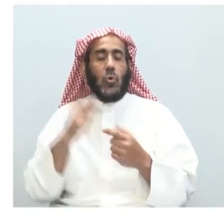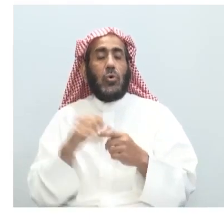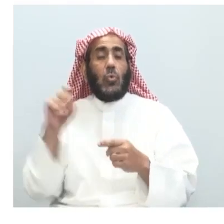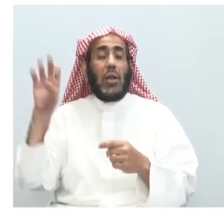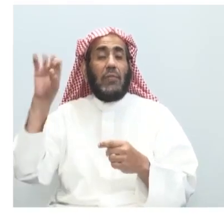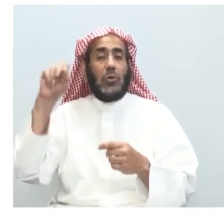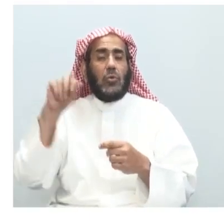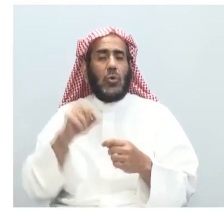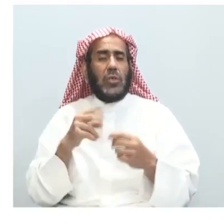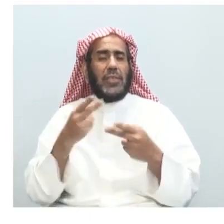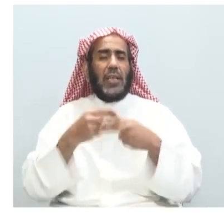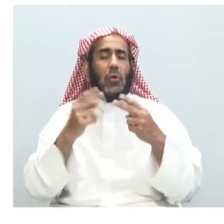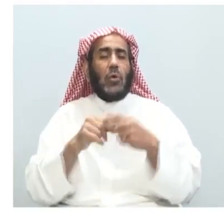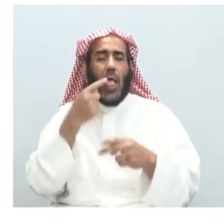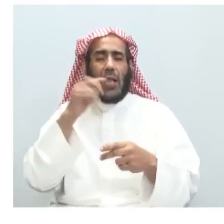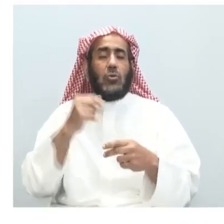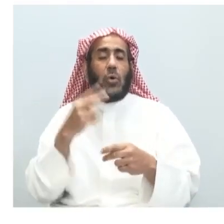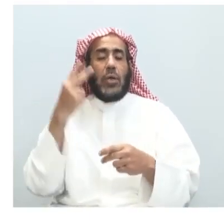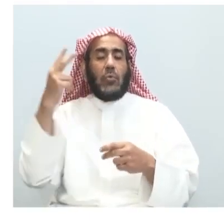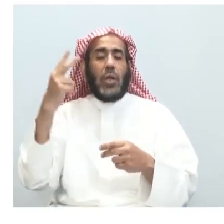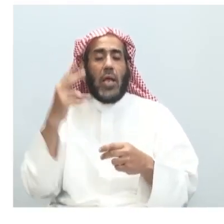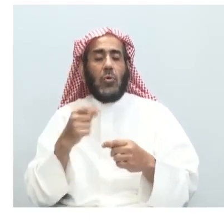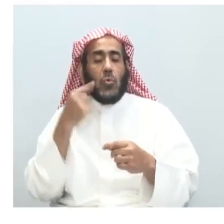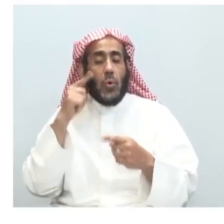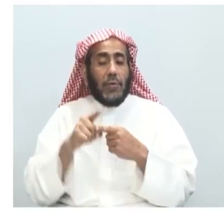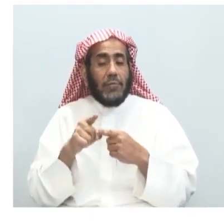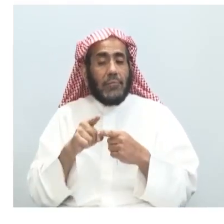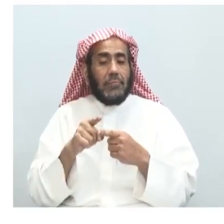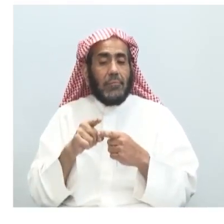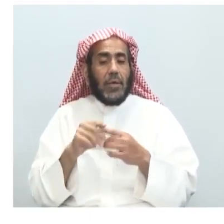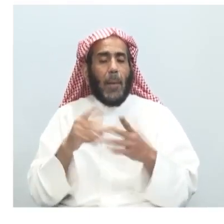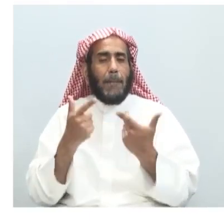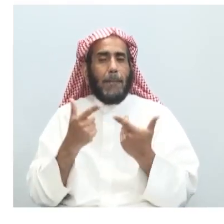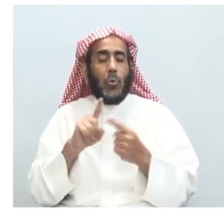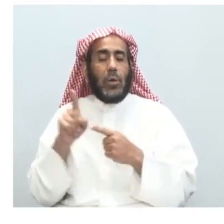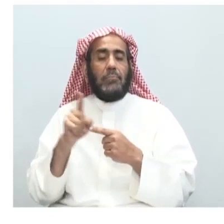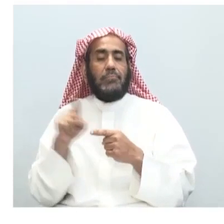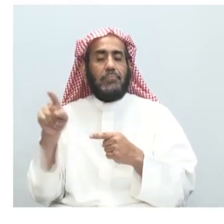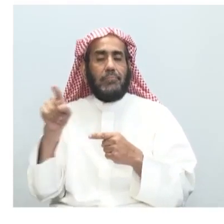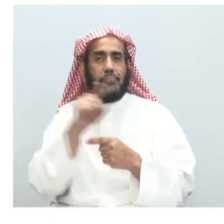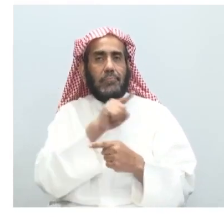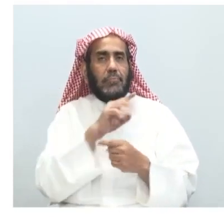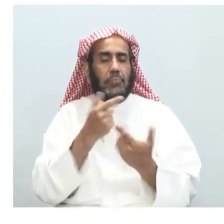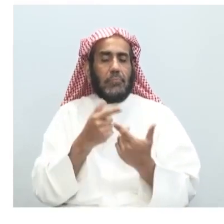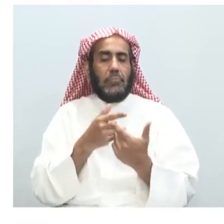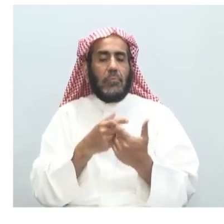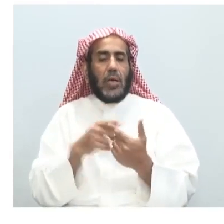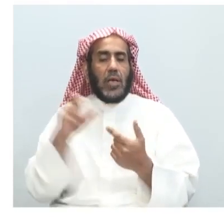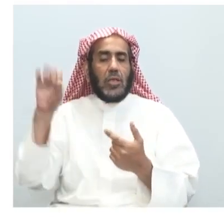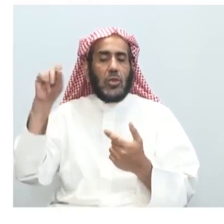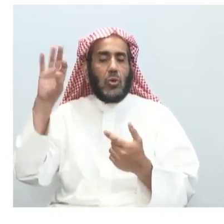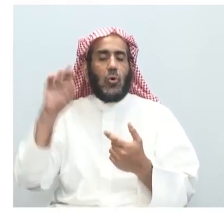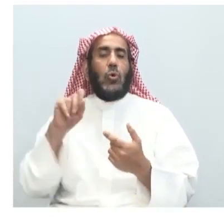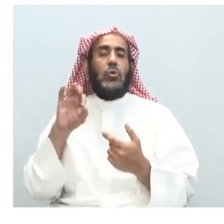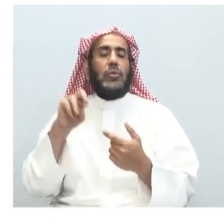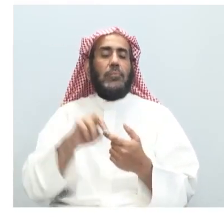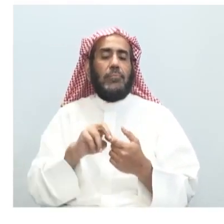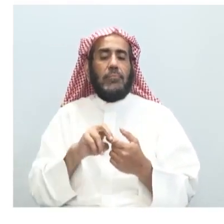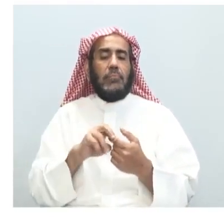والفركتوز لتكوين سكر ثنائي يعرف به طبعا هنا يعرف بالسكروز